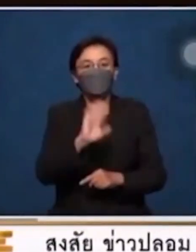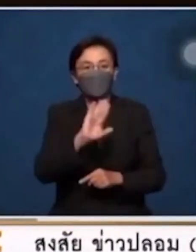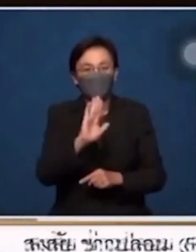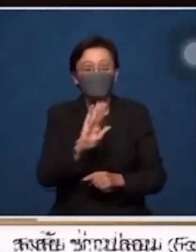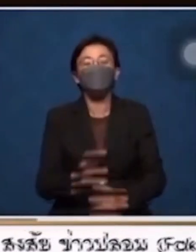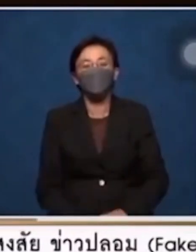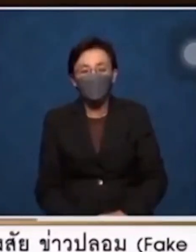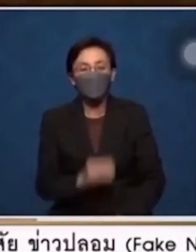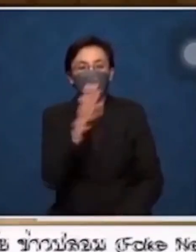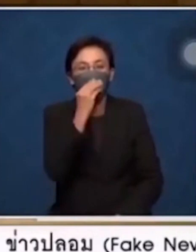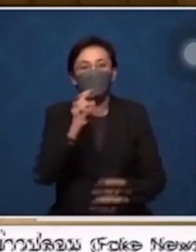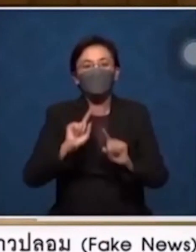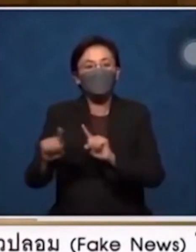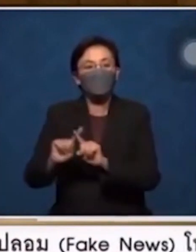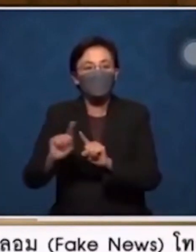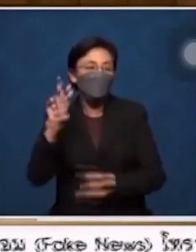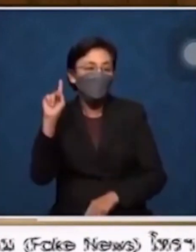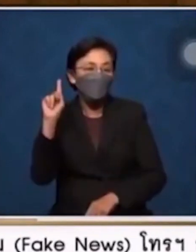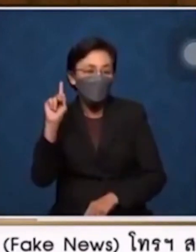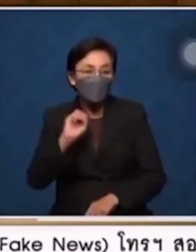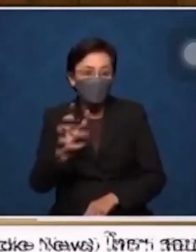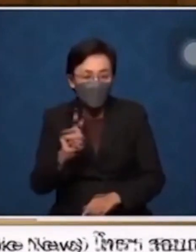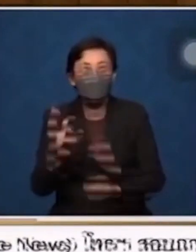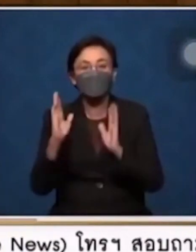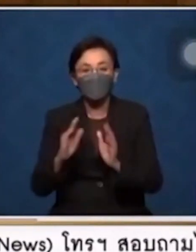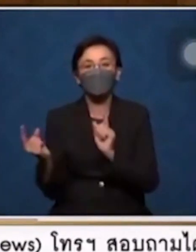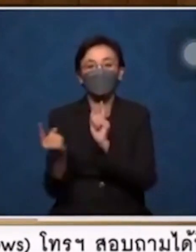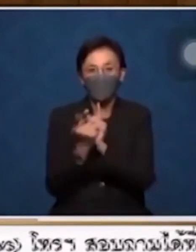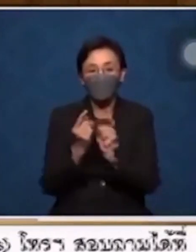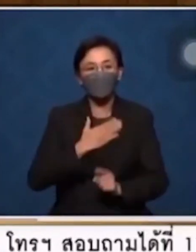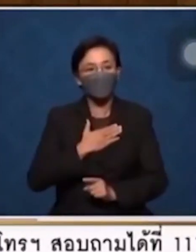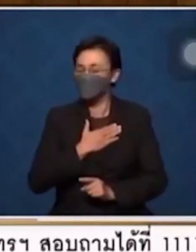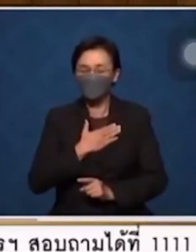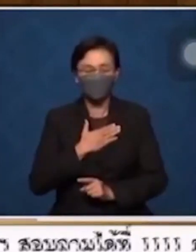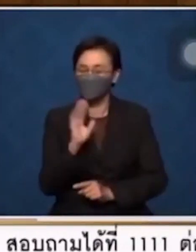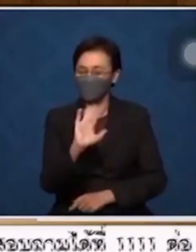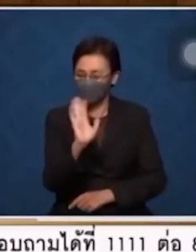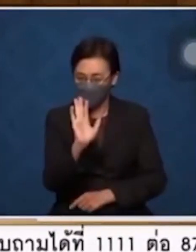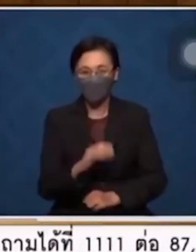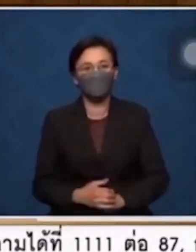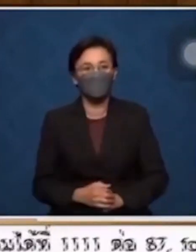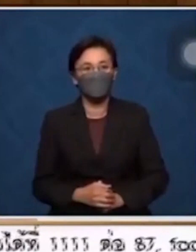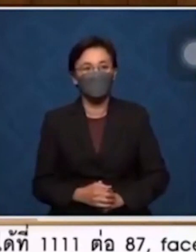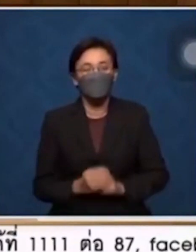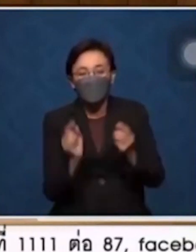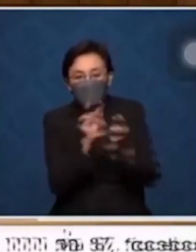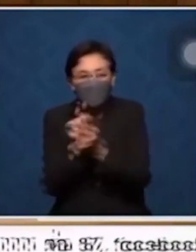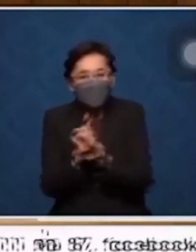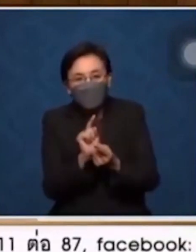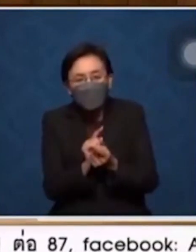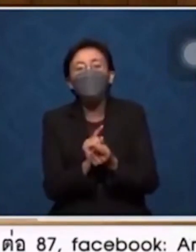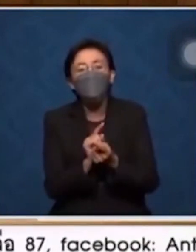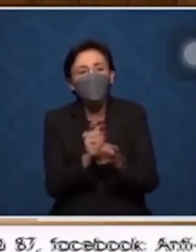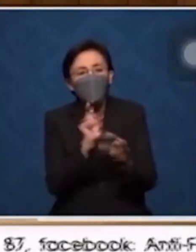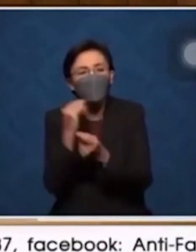จัดซื้อเรือดำน้ำก่อนท่านก็บอกโอ้โหจะเอามาพูดทำไมเนี่ยเพราะว่าเรือดำน้ำก็ไม่ได้ซื้อบอกว่าทุจริตเรือดำน้ำจะทุจ